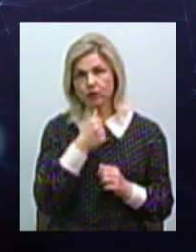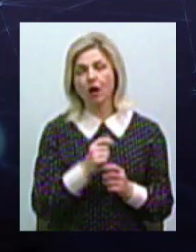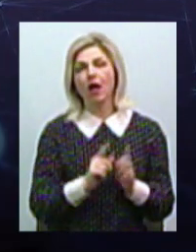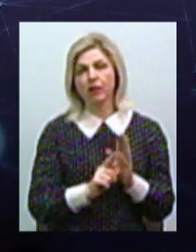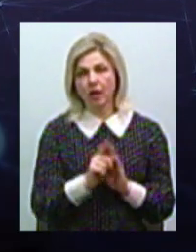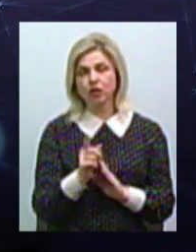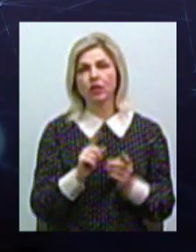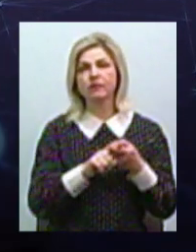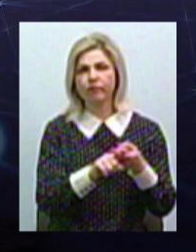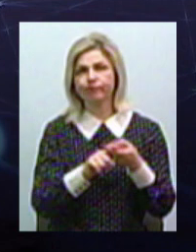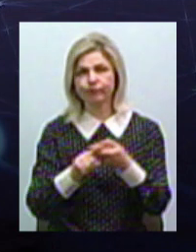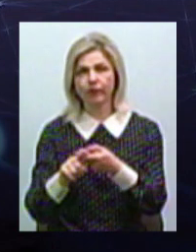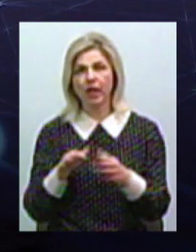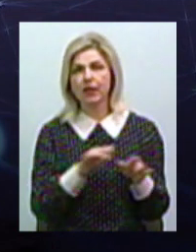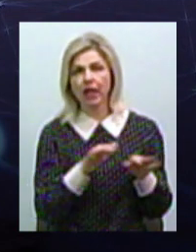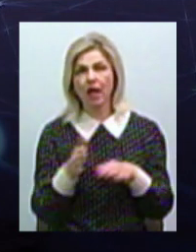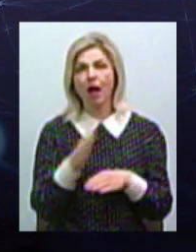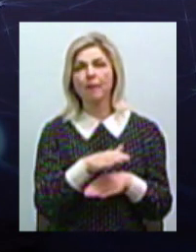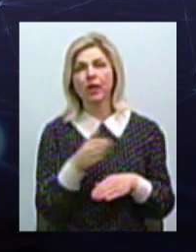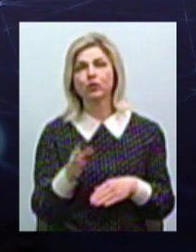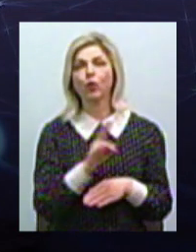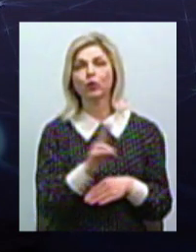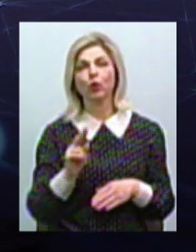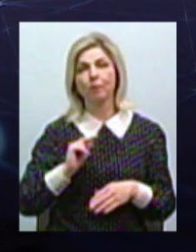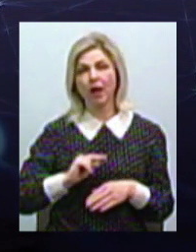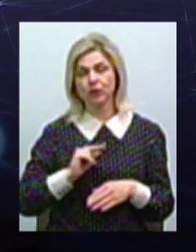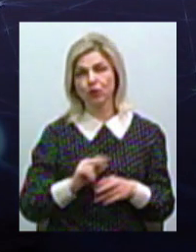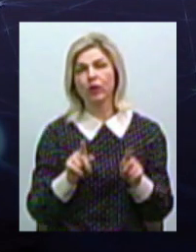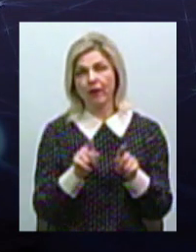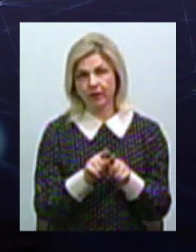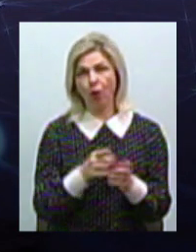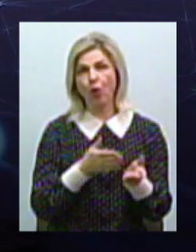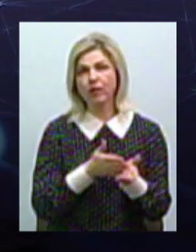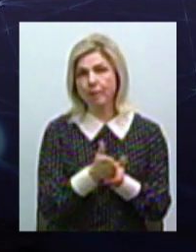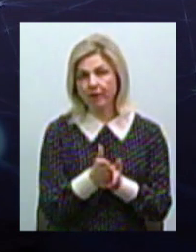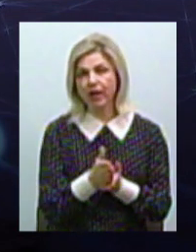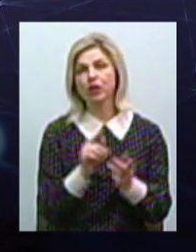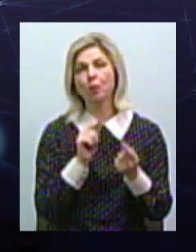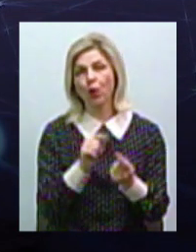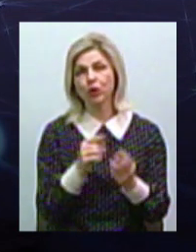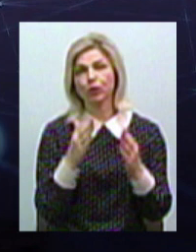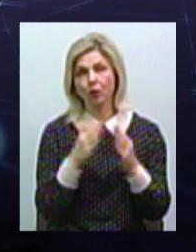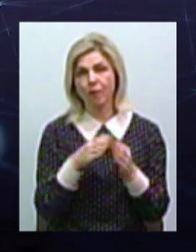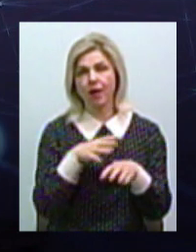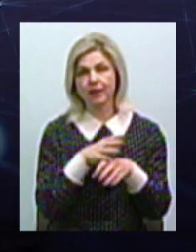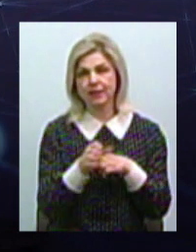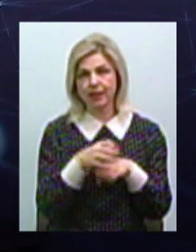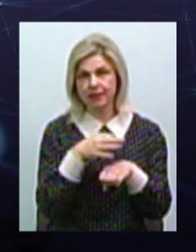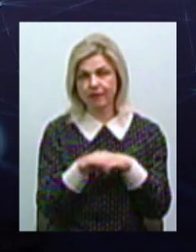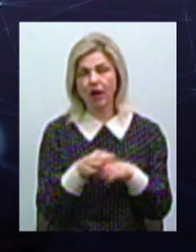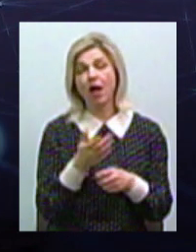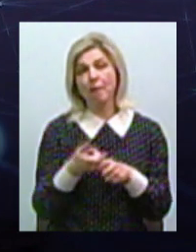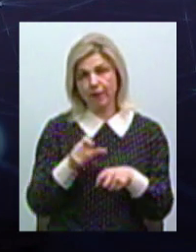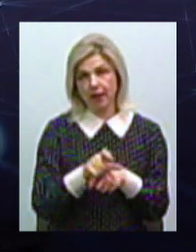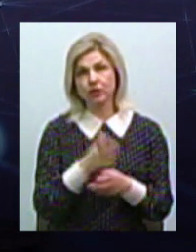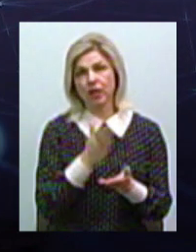налагоджується взаємодія між суб'єктами, які працюють в сфері запобігання домашнього насильства, все більше і більше є можливості